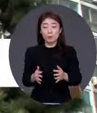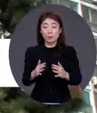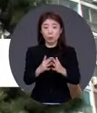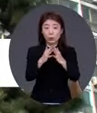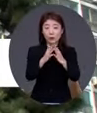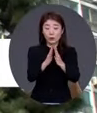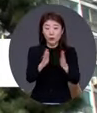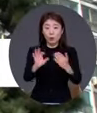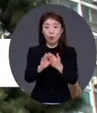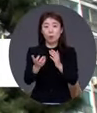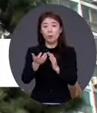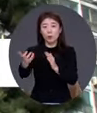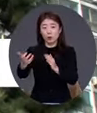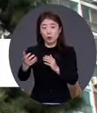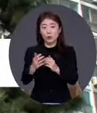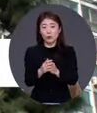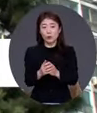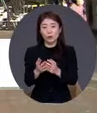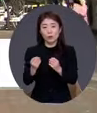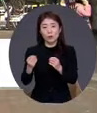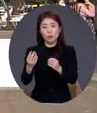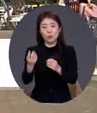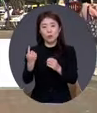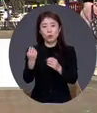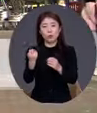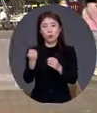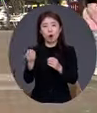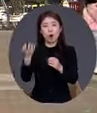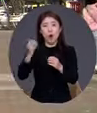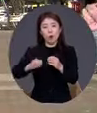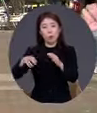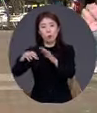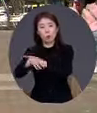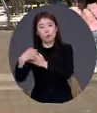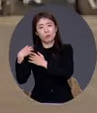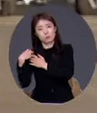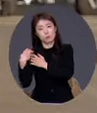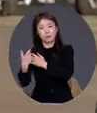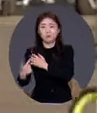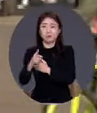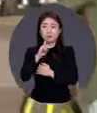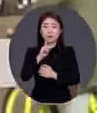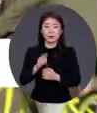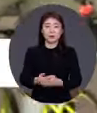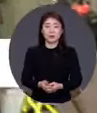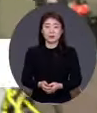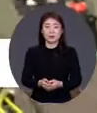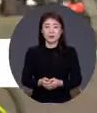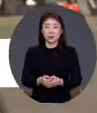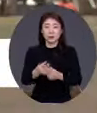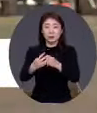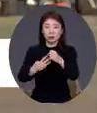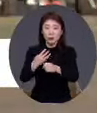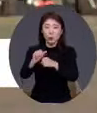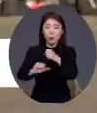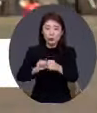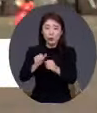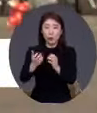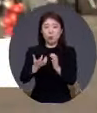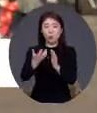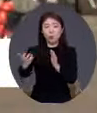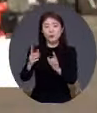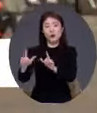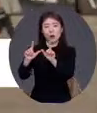해야 하고 많게는 억대의 분담금을 감당할 여력이 없다는 이유에서입니다 최소한 1 4 5 년을 밖에 나가 살아야 되는데